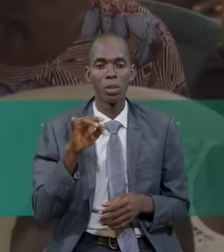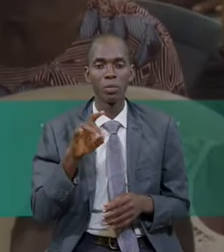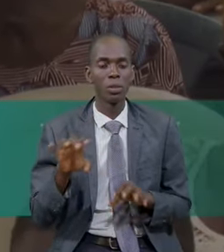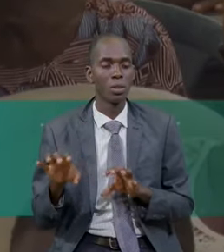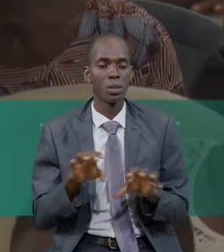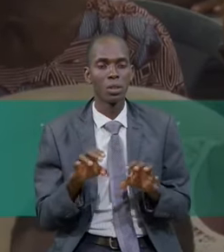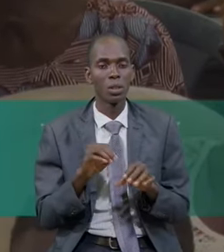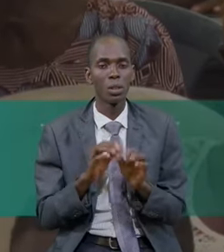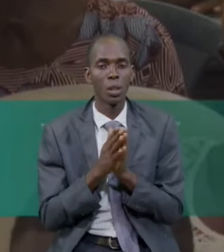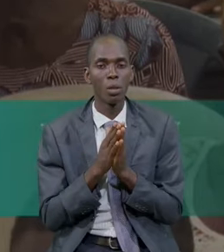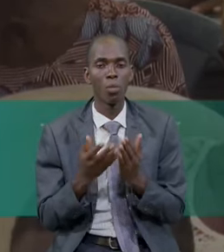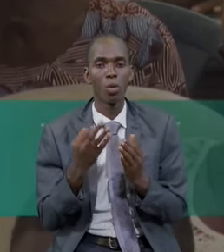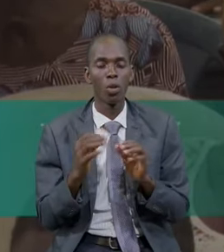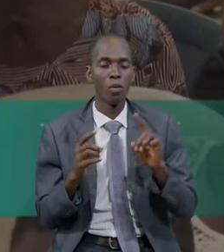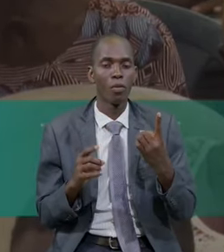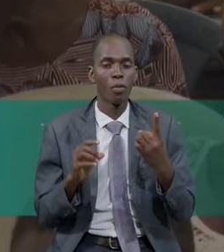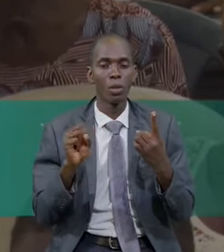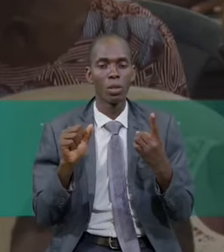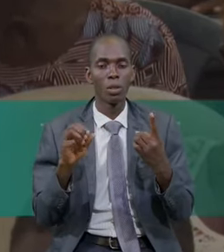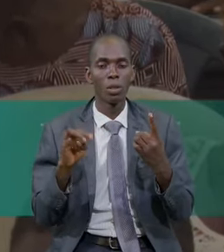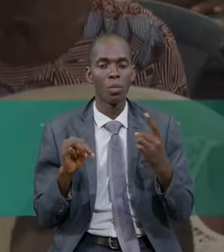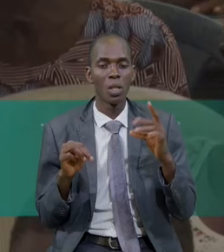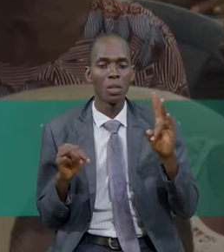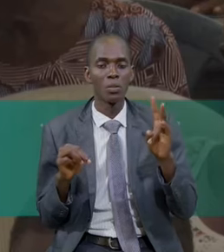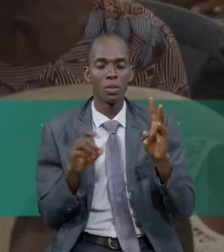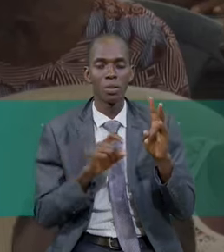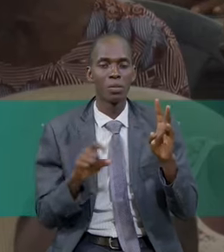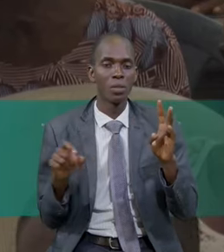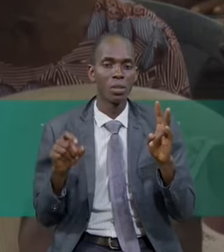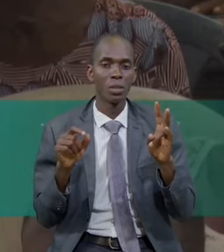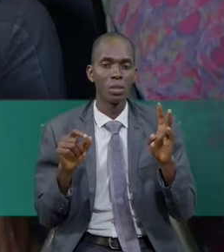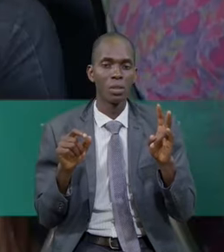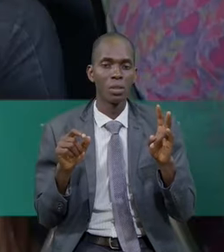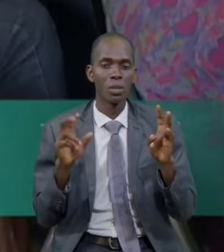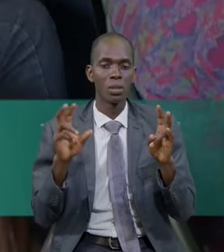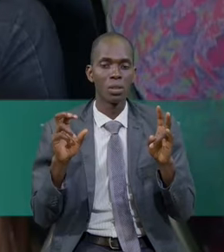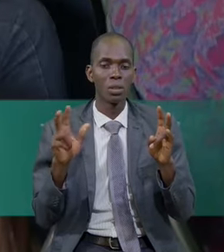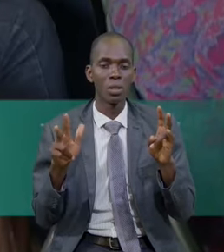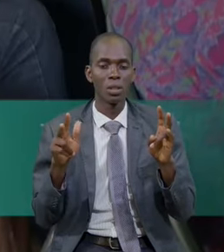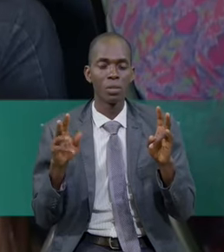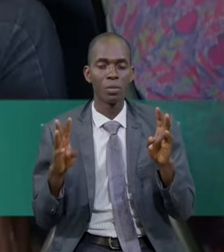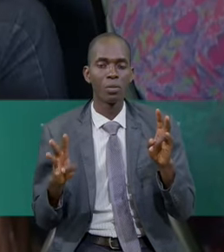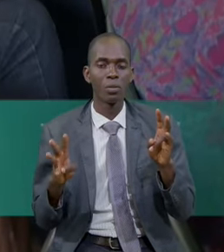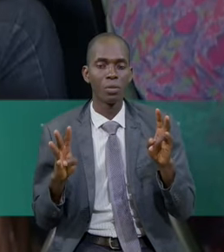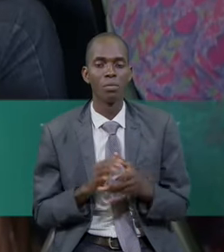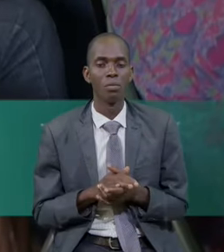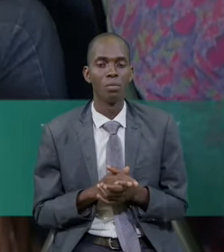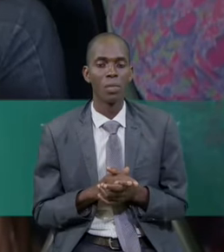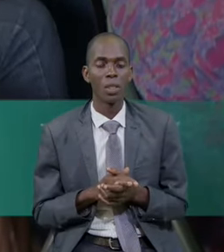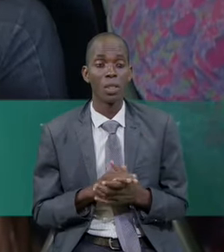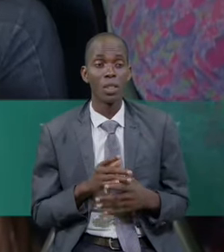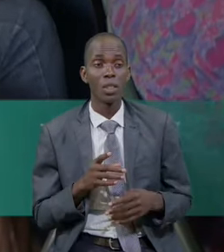David a fait, a confirmé la sécurité des brebis, assuré la sécurité des brebis. 1 Samuel